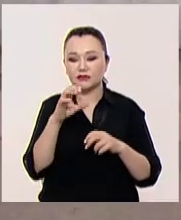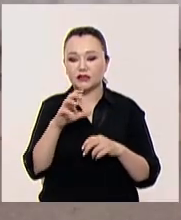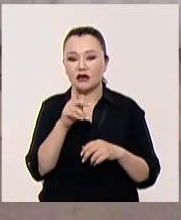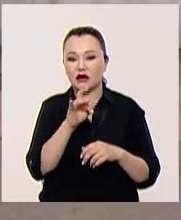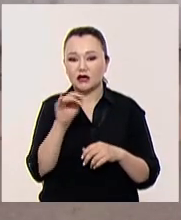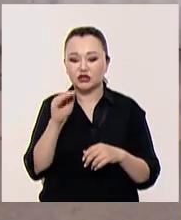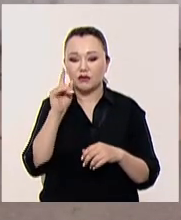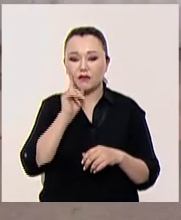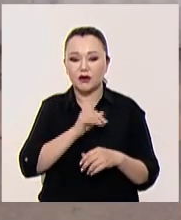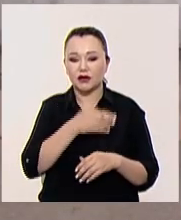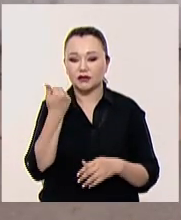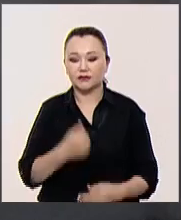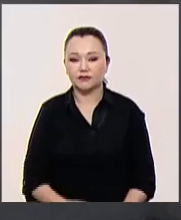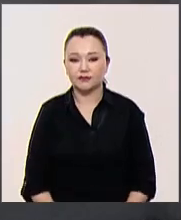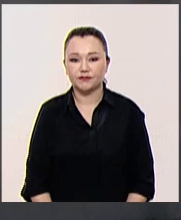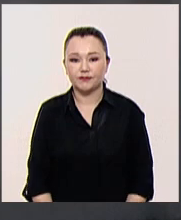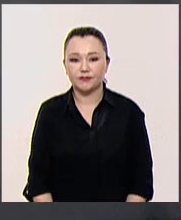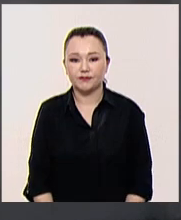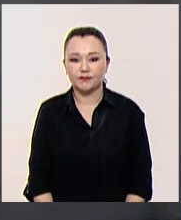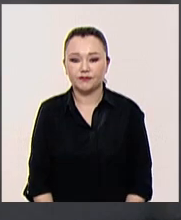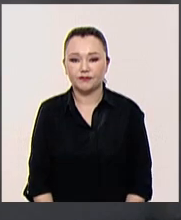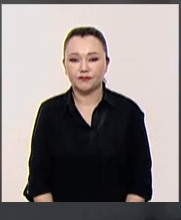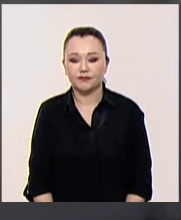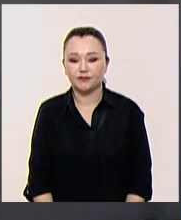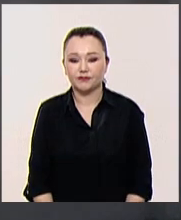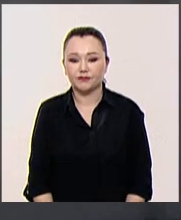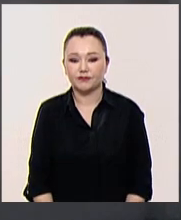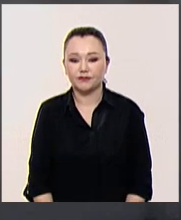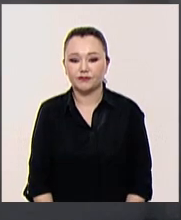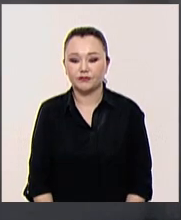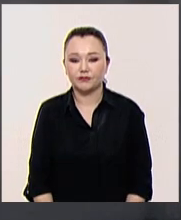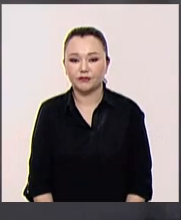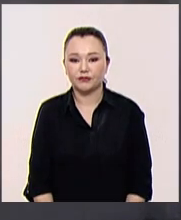массивом пока нет. Людмила Батюшкина, Ирина Нинашева, Информбюро, Карагандинская область.